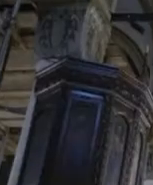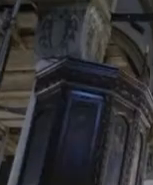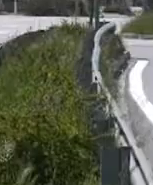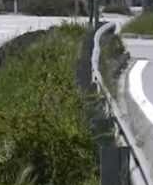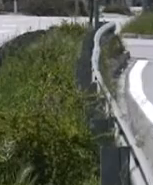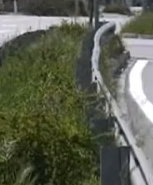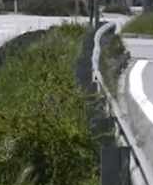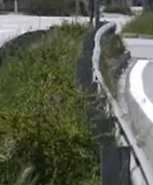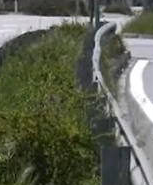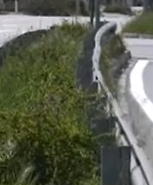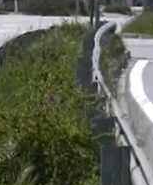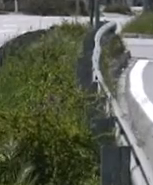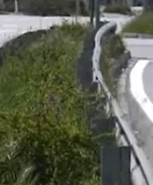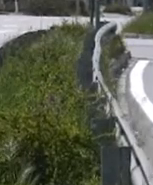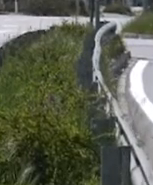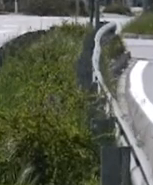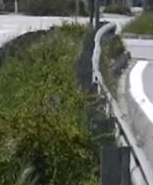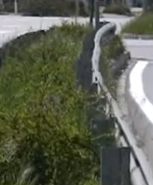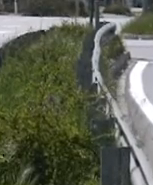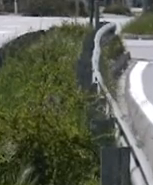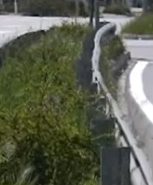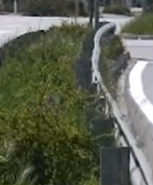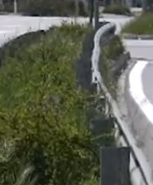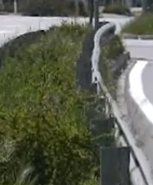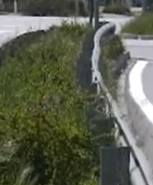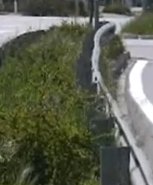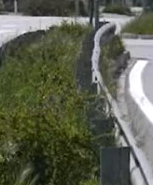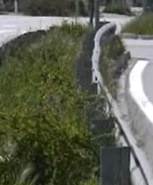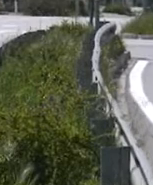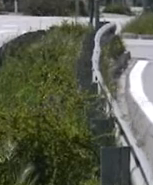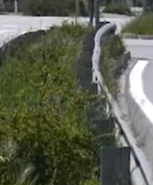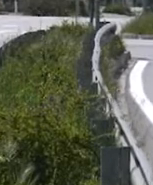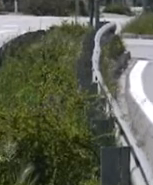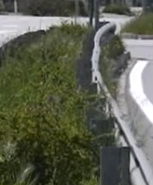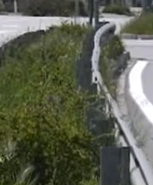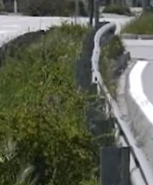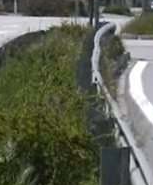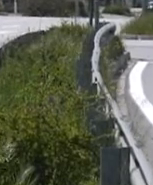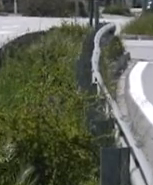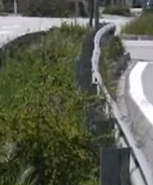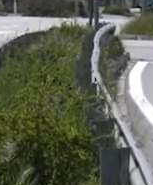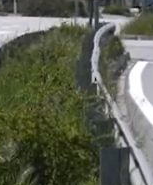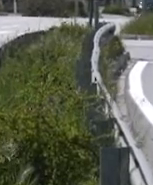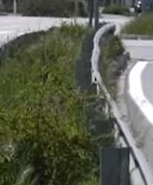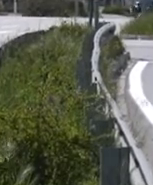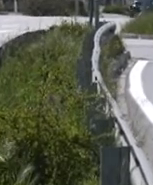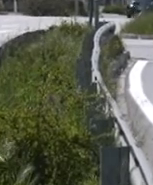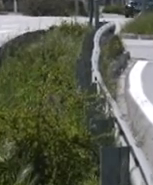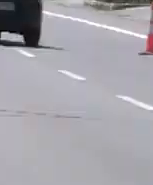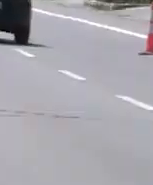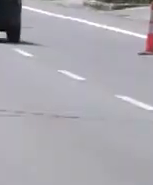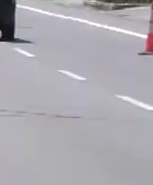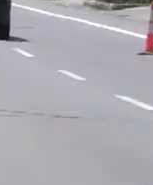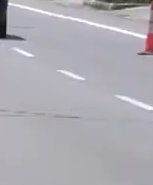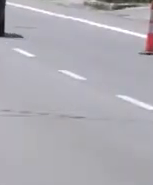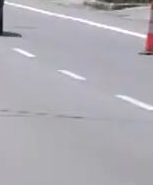σταθερά, με πολύ περιορισμένα προβλήματα, ανακοινώνοντας και την ελεύθερη μετακίνηση προς τα νησιά από την Δευτέρα 25 Μαΐου. Όσο